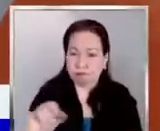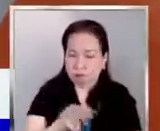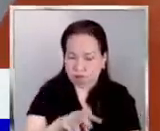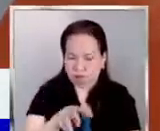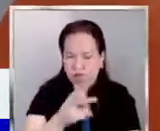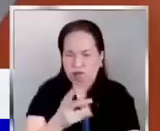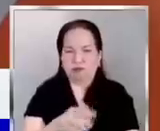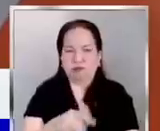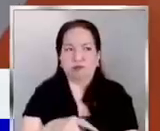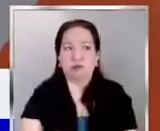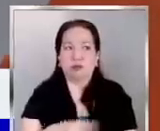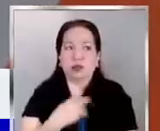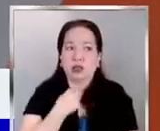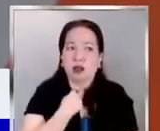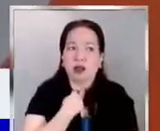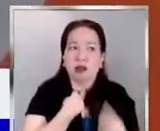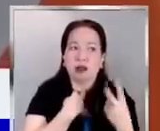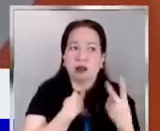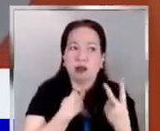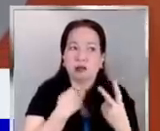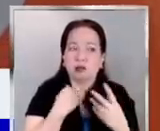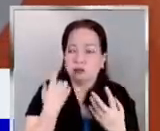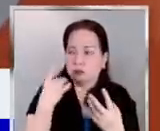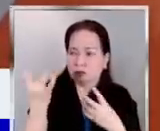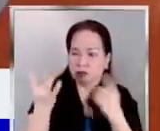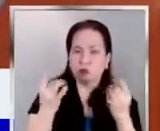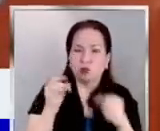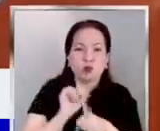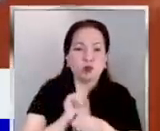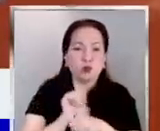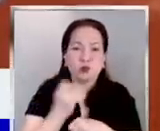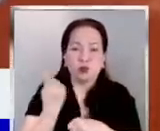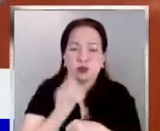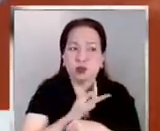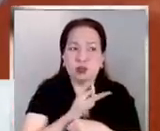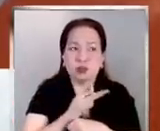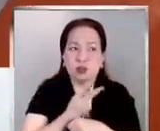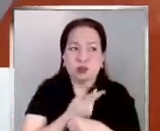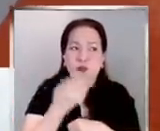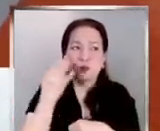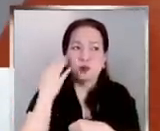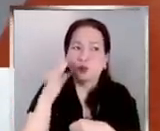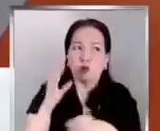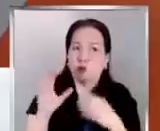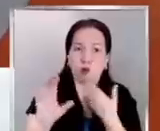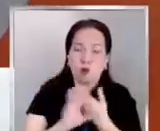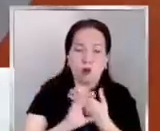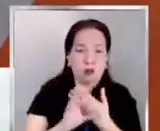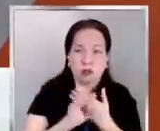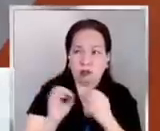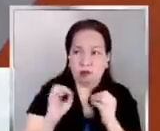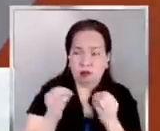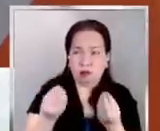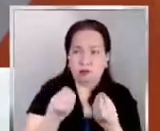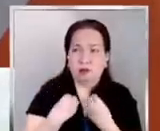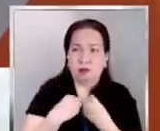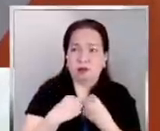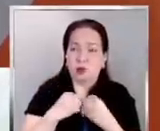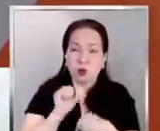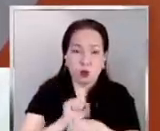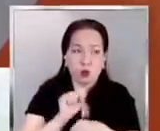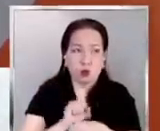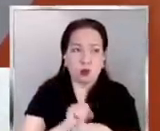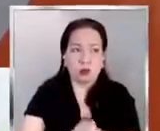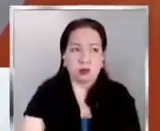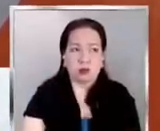kasi appointed employee lang po kami. Wala ho tagang kontrata po yung aming employment.